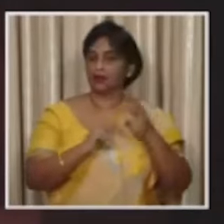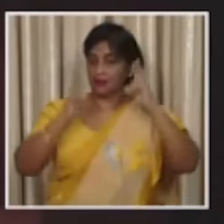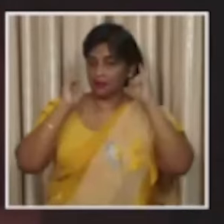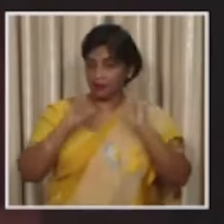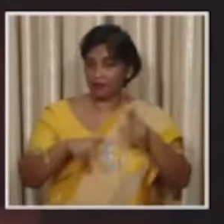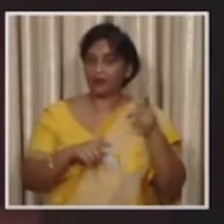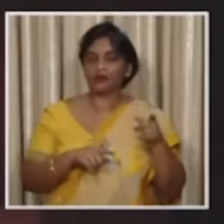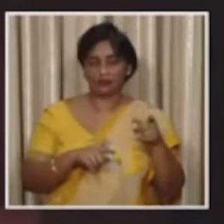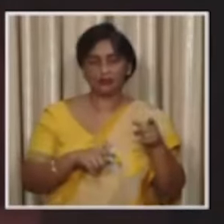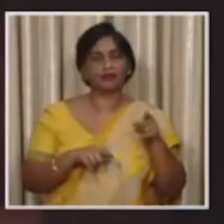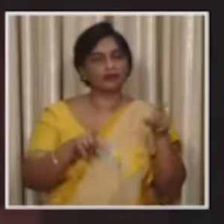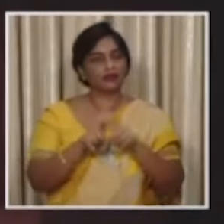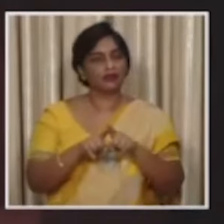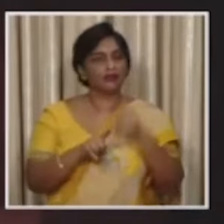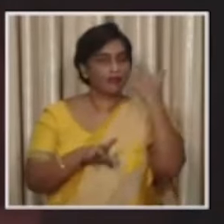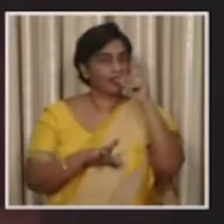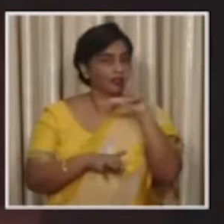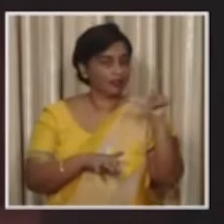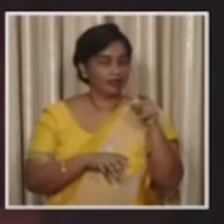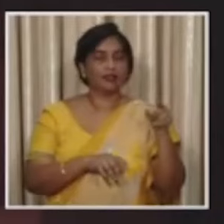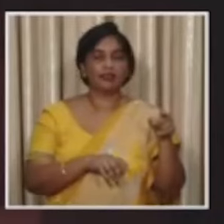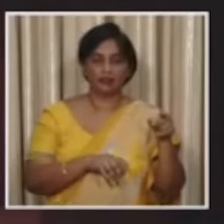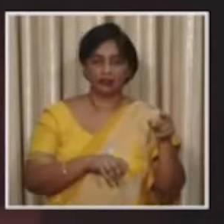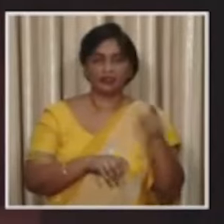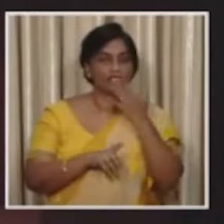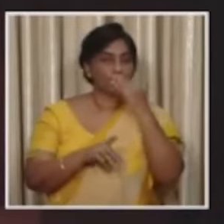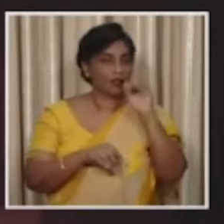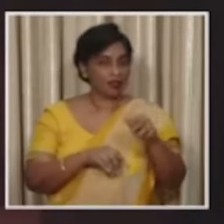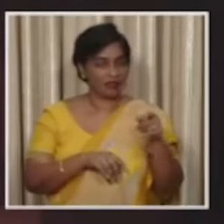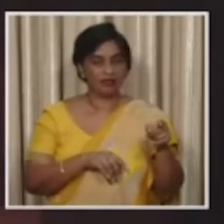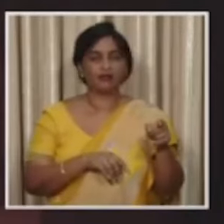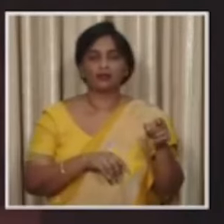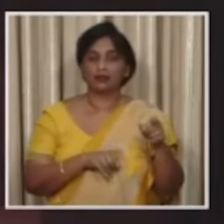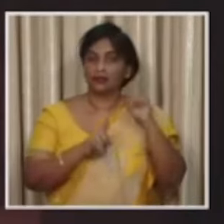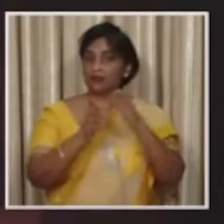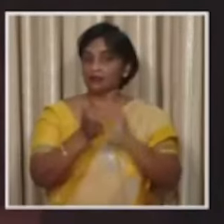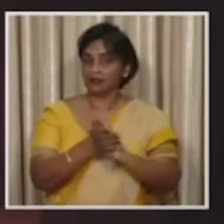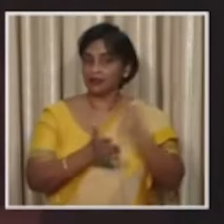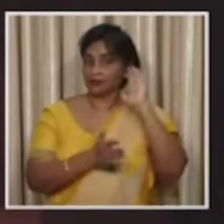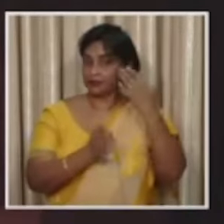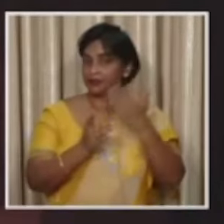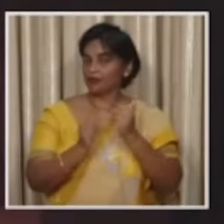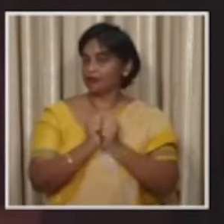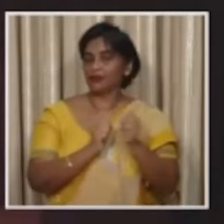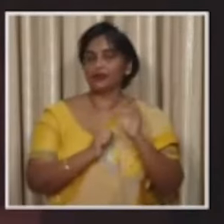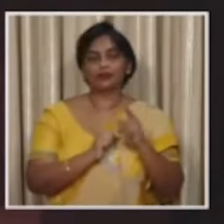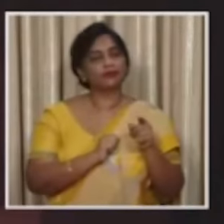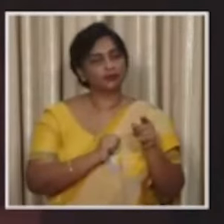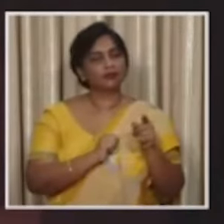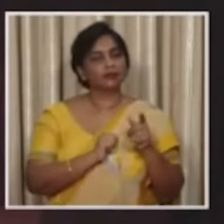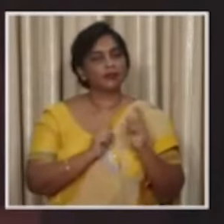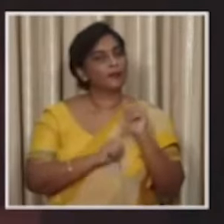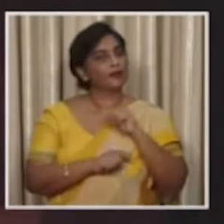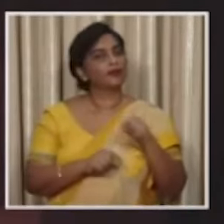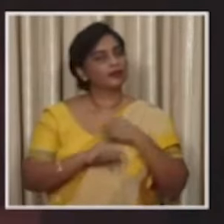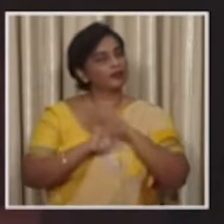වැඩිහිටියයට. මේ වගේ 17 හැවිරිදී පාසල් දැරියක් මේ කරපු විශිෂ්ට වීර ක්‍රියාව අපේ